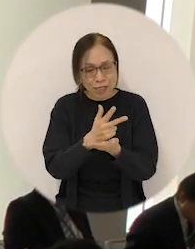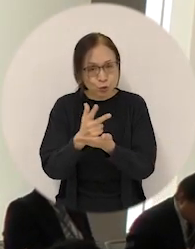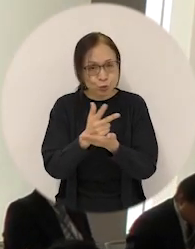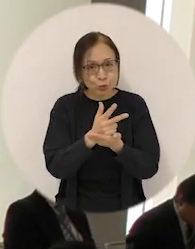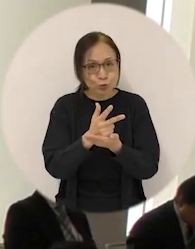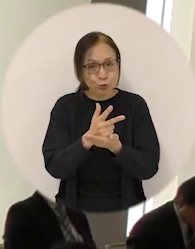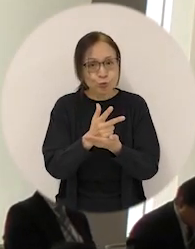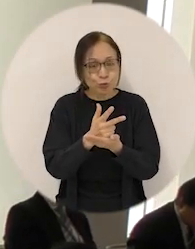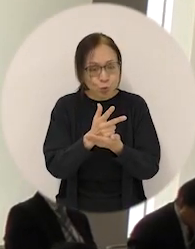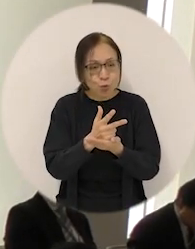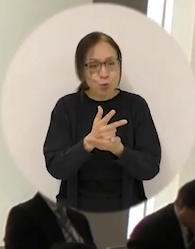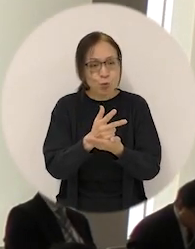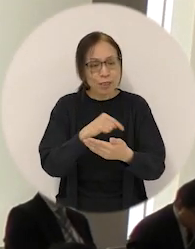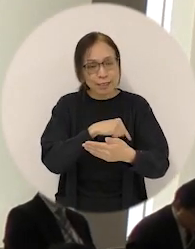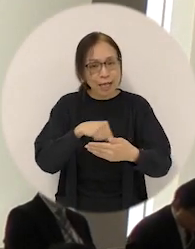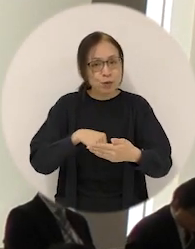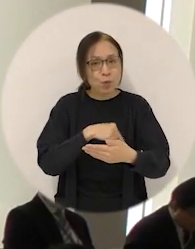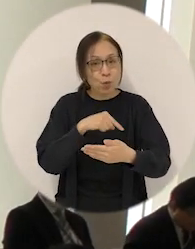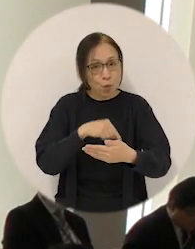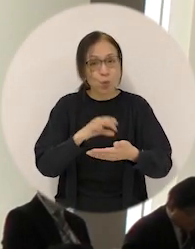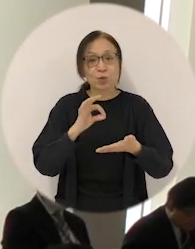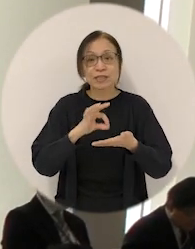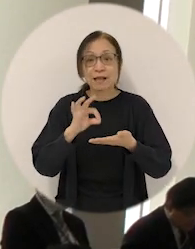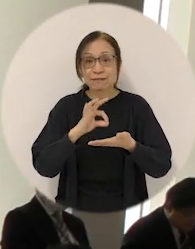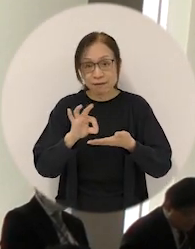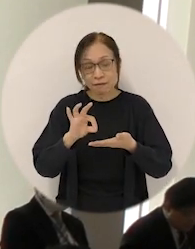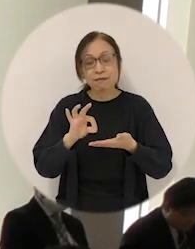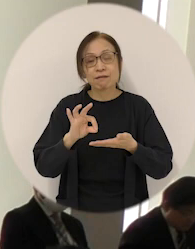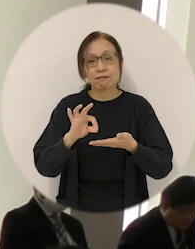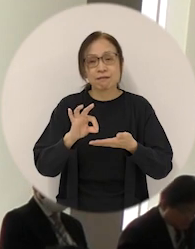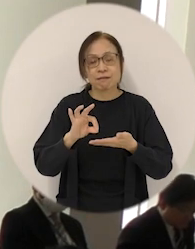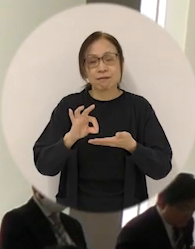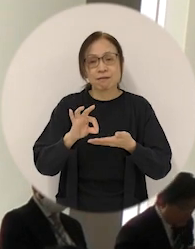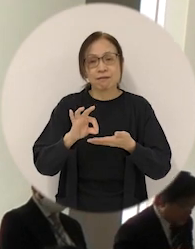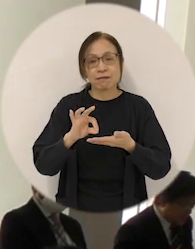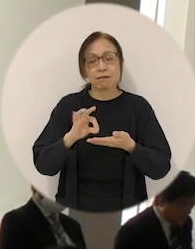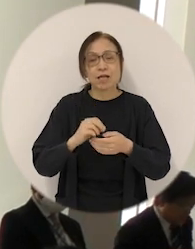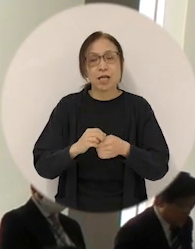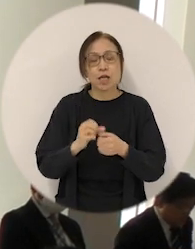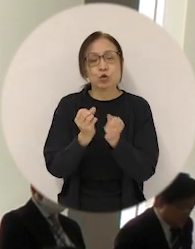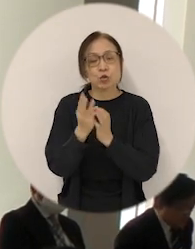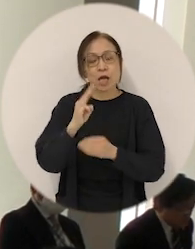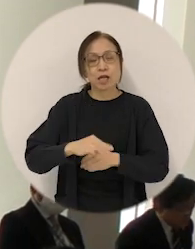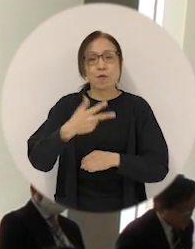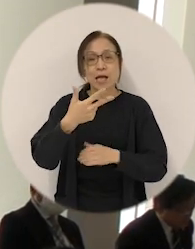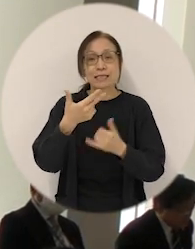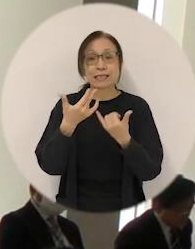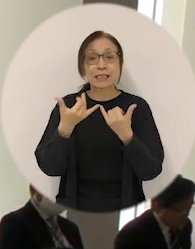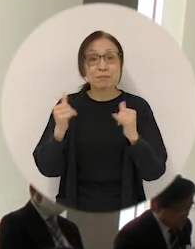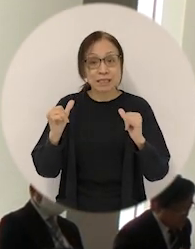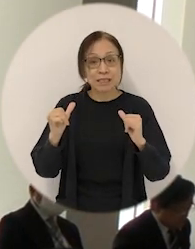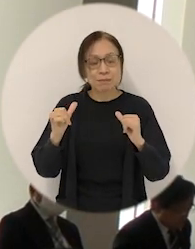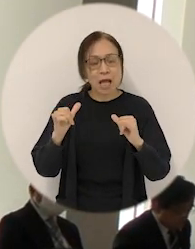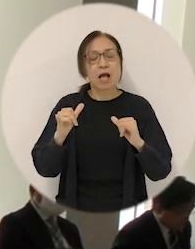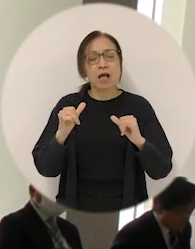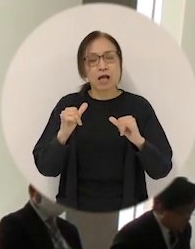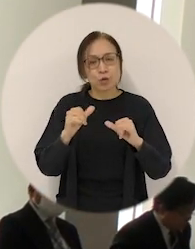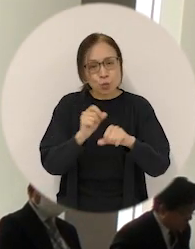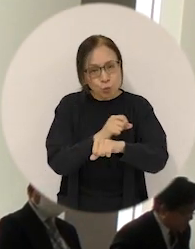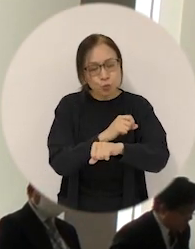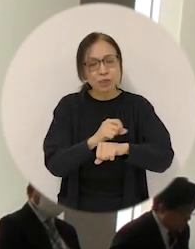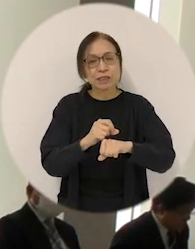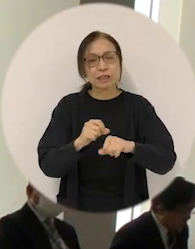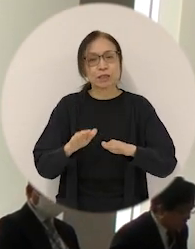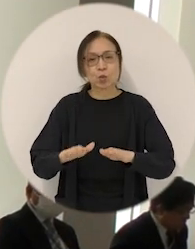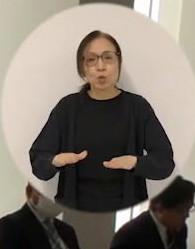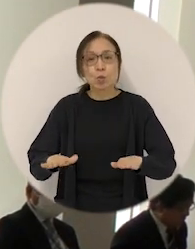を活用して須賀川市民、とりわけ、子